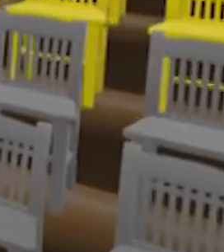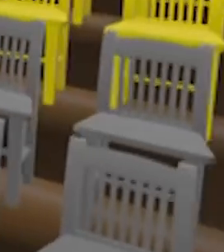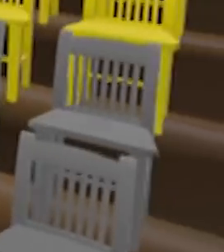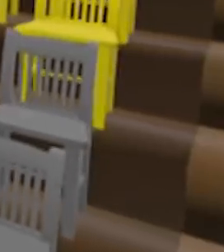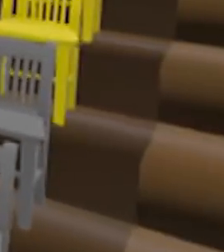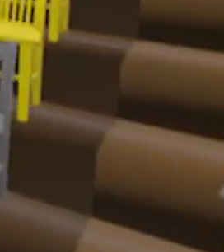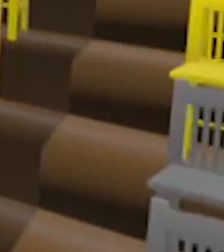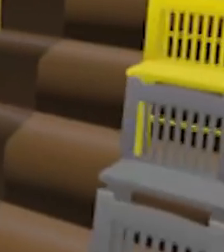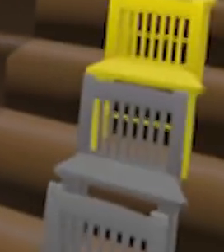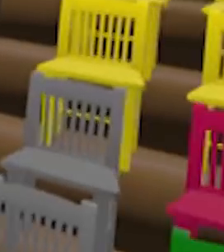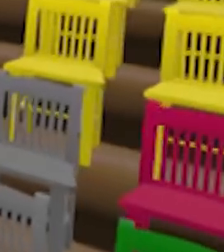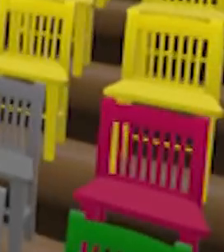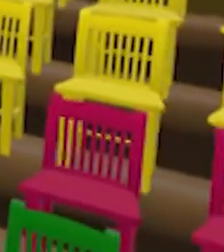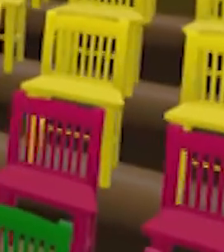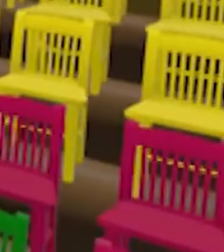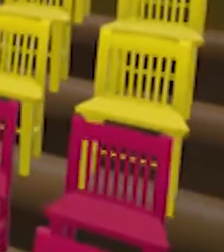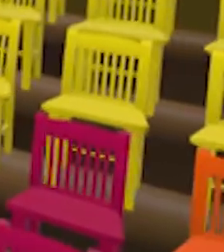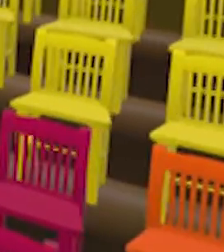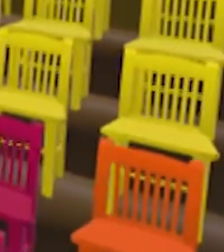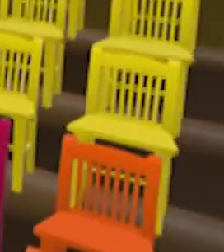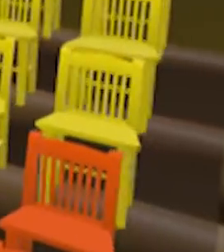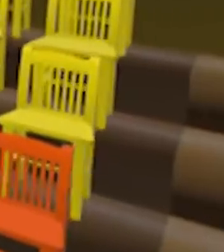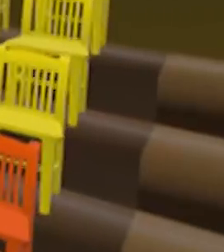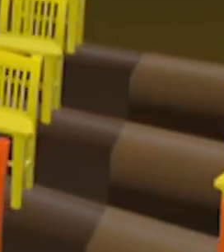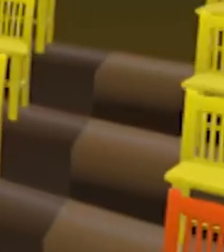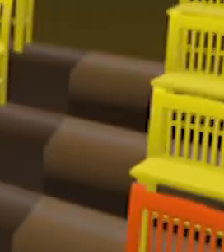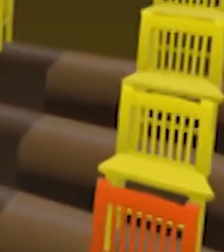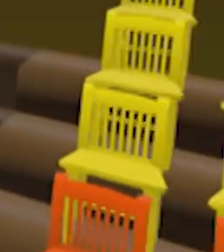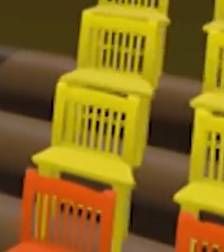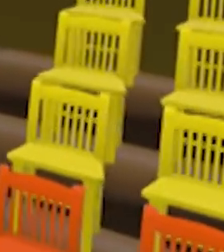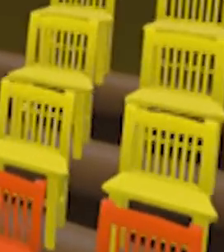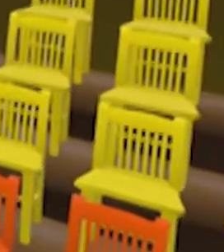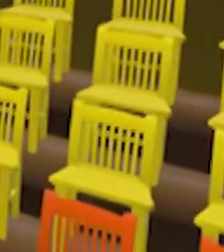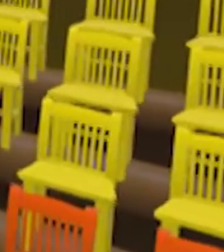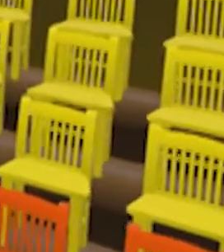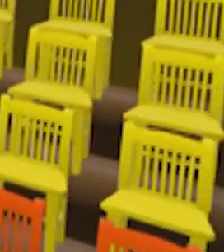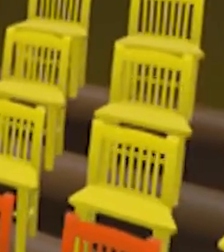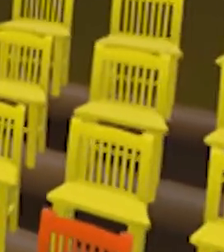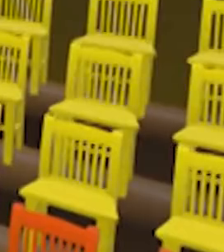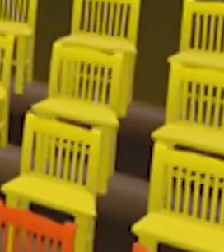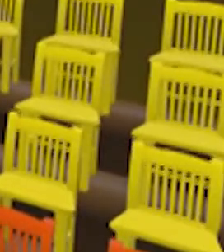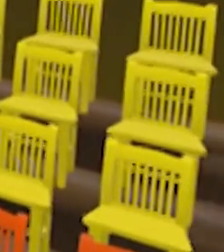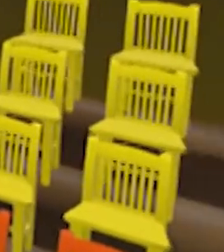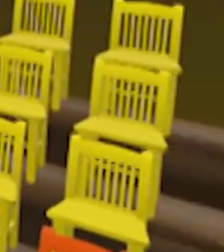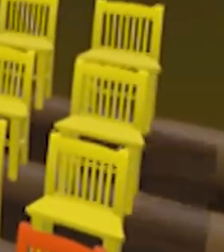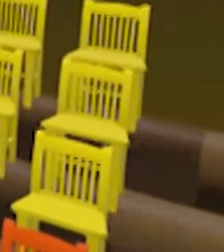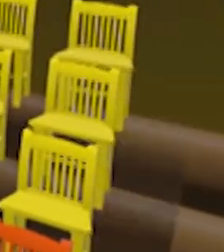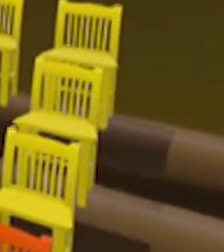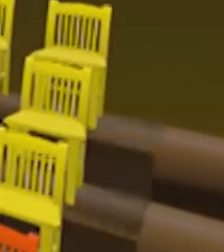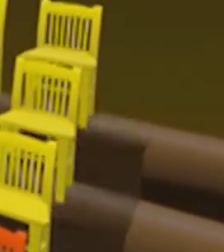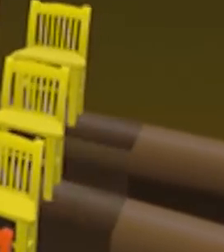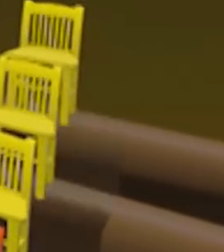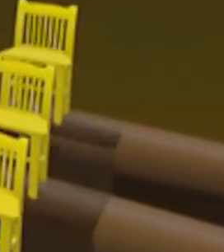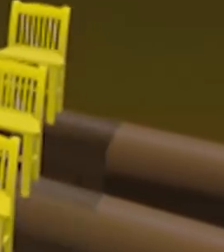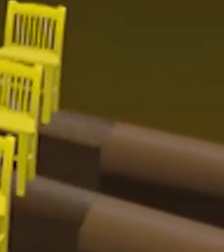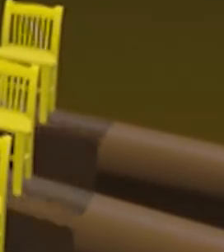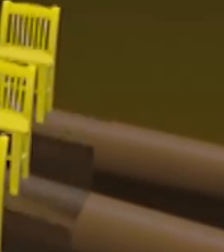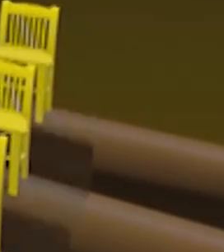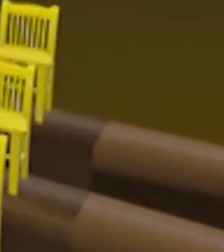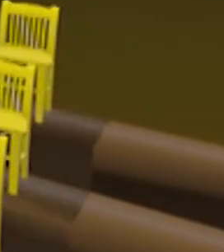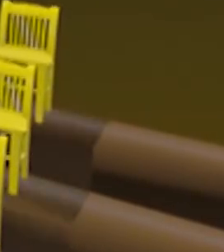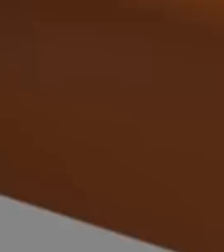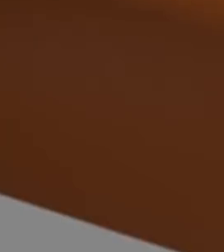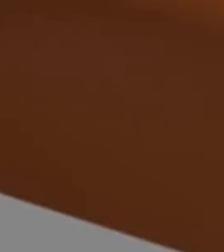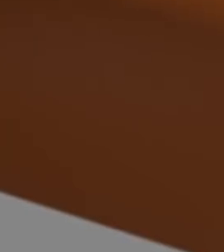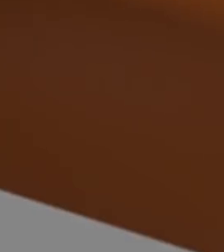वीरवांश महतायतुलु मंत्रीवरुन पहलोस देनकु श्रीलंका निधास पाक्षी मंत्रीवरुन दोलस देनकु सह श्रीलंका पुदुजन पेरमुने मंत्रीवरुन दस देनकु